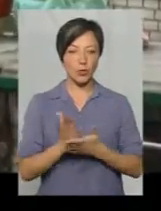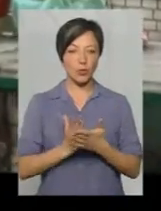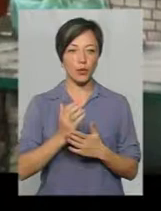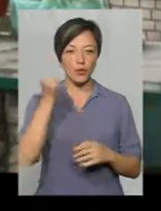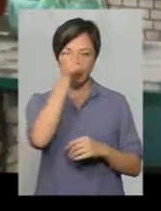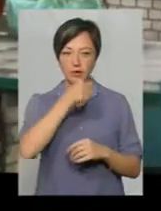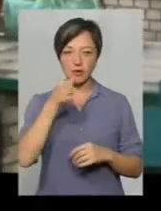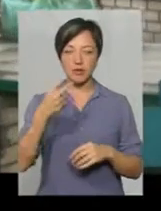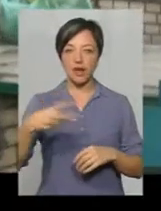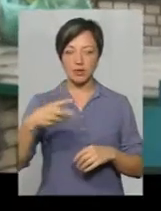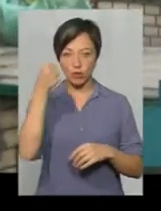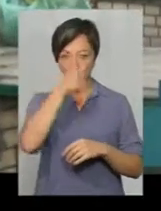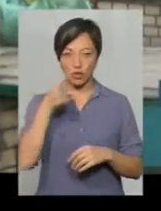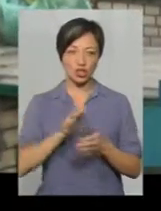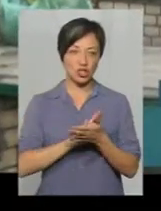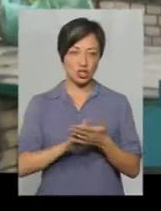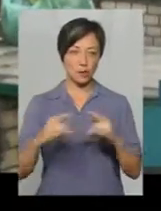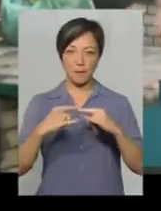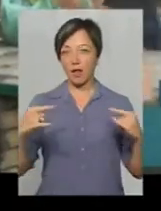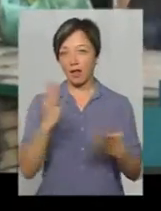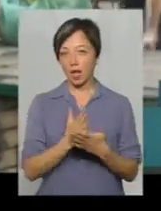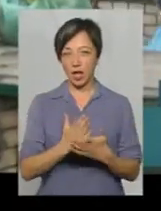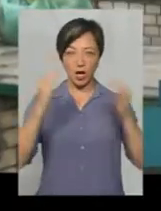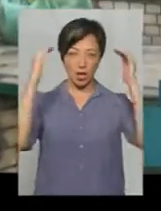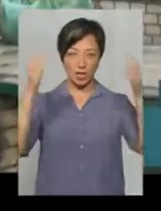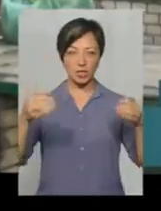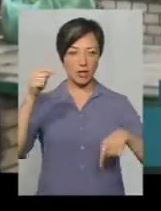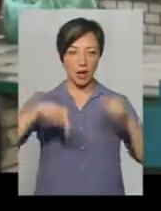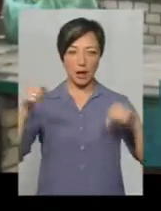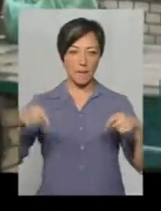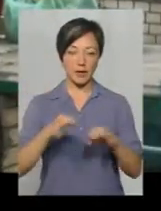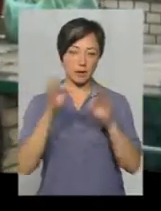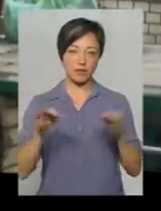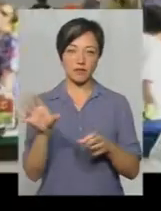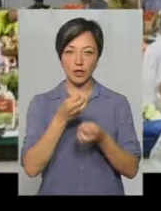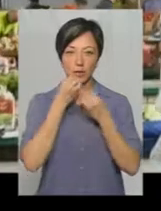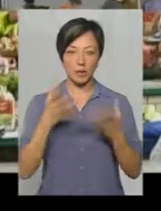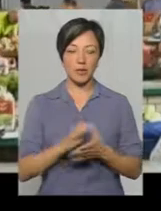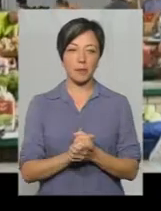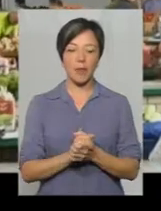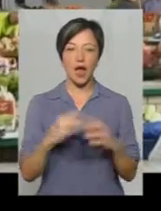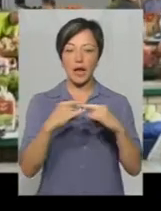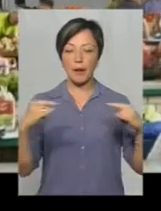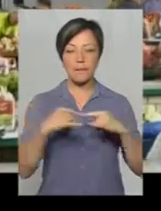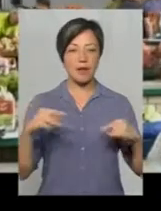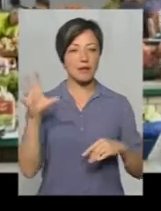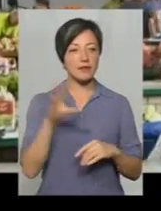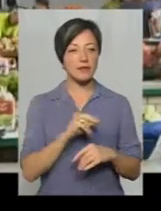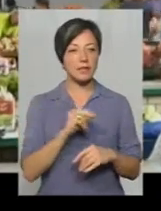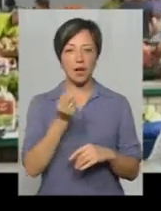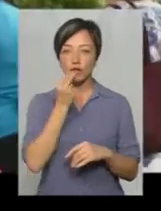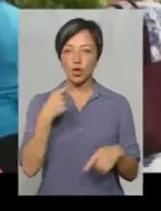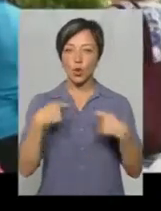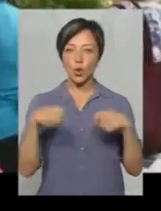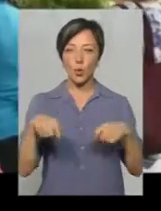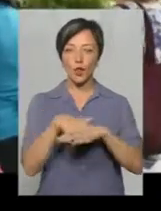Приходите частенько, прилавочок є, все, криша, нічого не капає. Все добре. На прилавках усі харчі, якими торгують